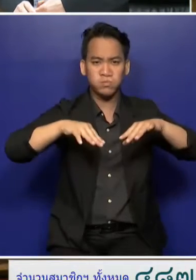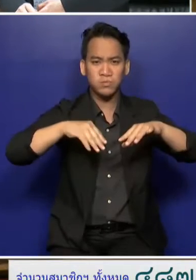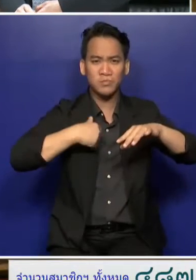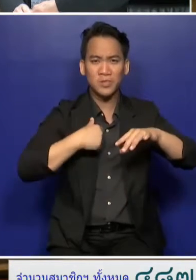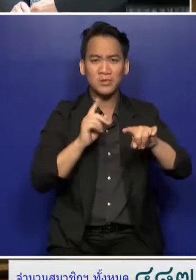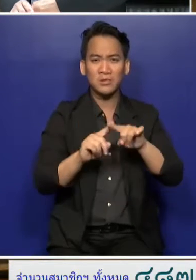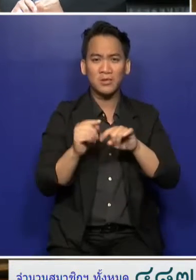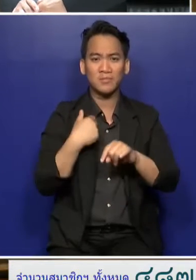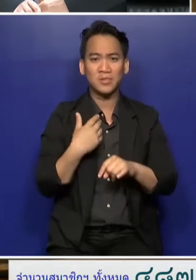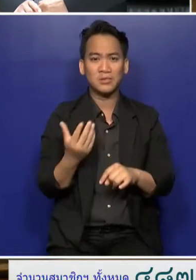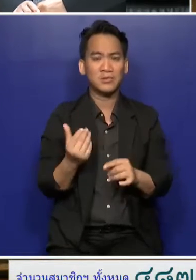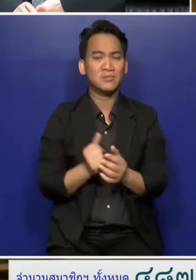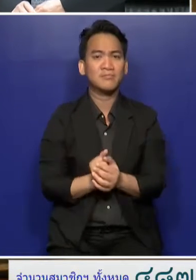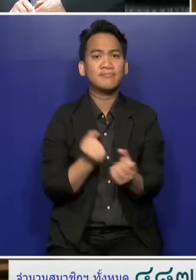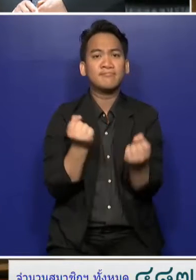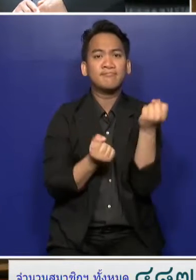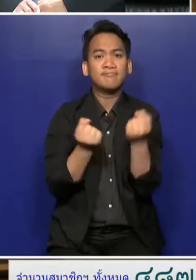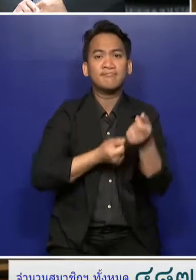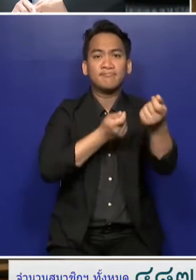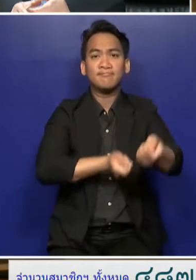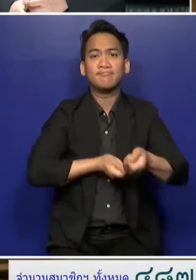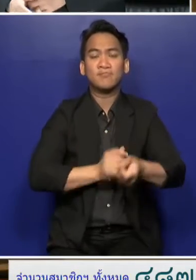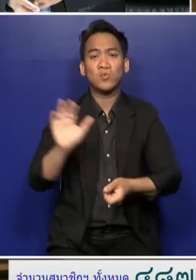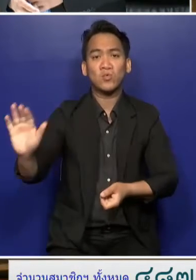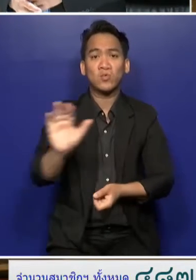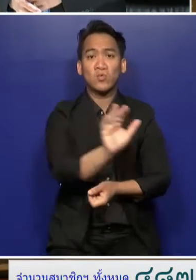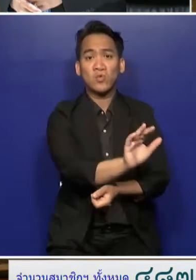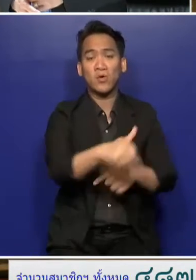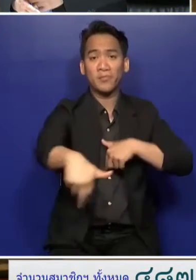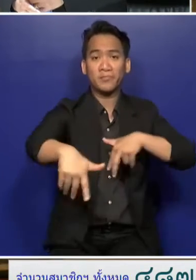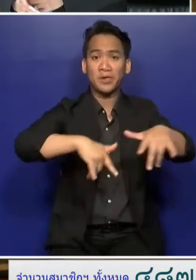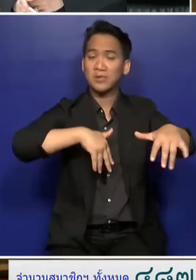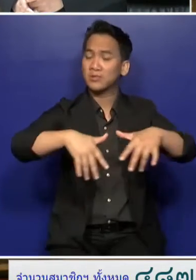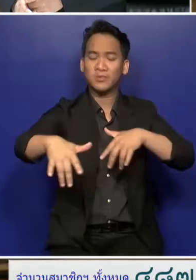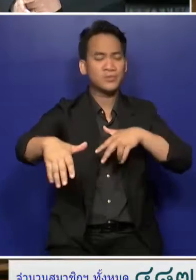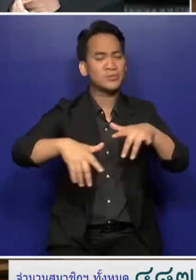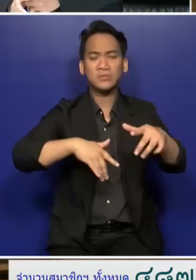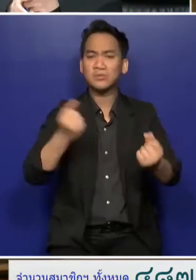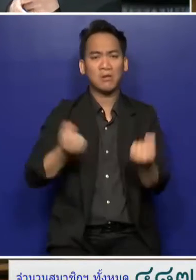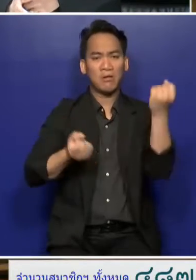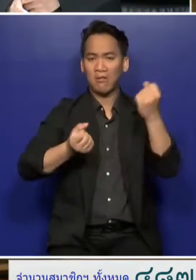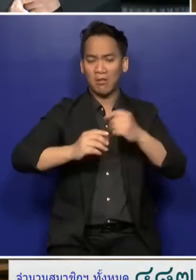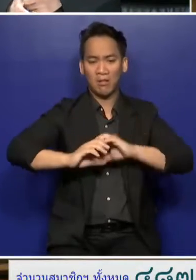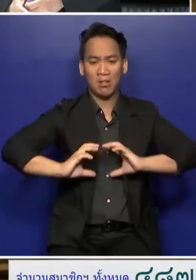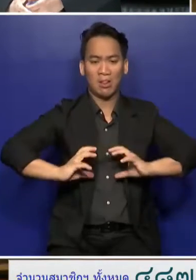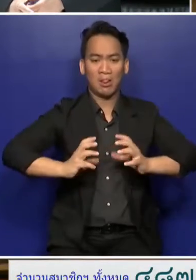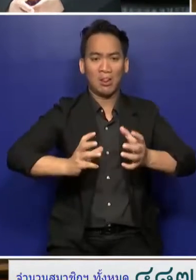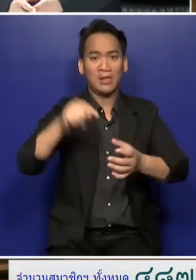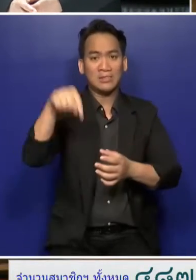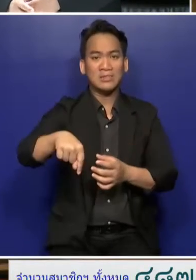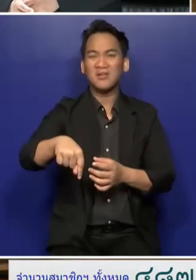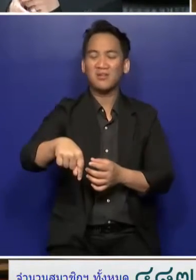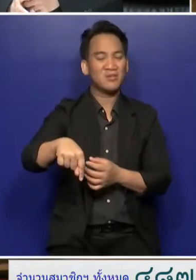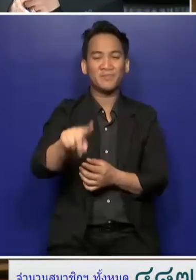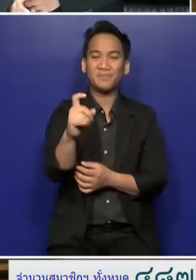รถของเกษตรกรทั้งสองหมู่บ้านนั้นไม่สามารถจะใช้ถนนดังกล่าวได้ทำให้